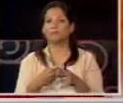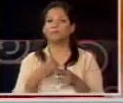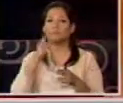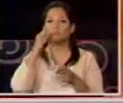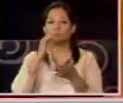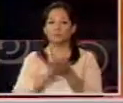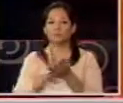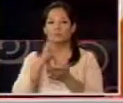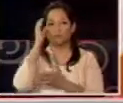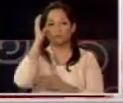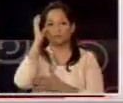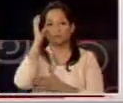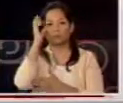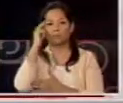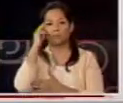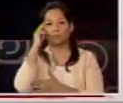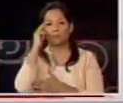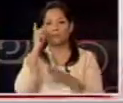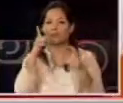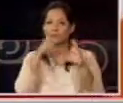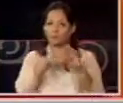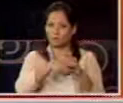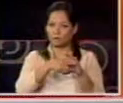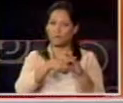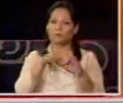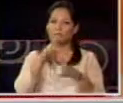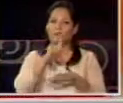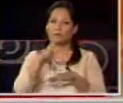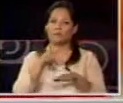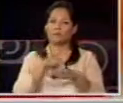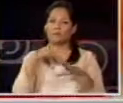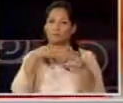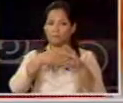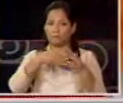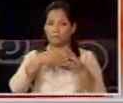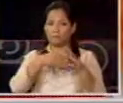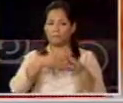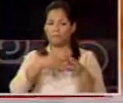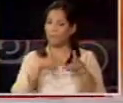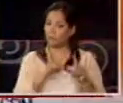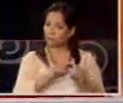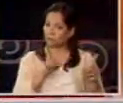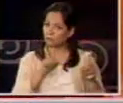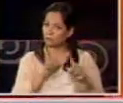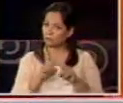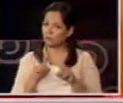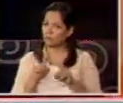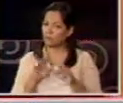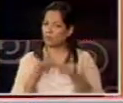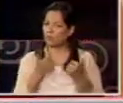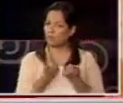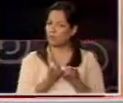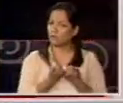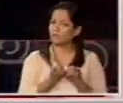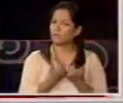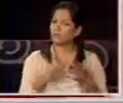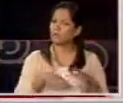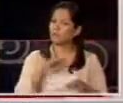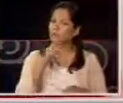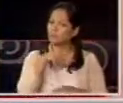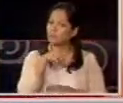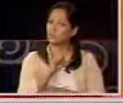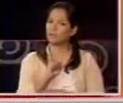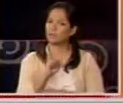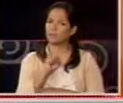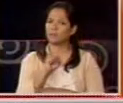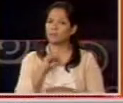for BGEI. Yun ho yung dineposit sa land bank? Iba pa? how did it find its way in PSBank? Siguro po